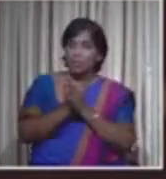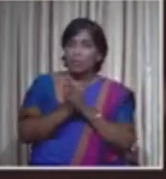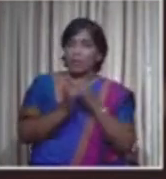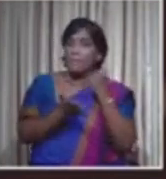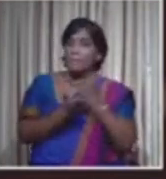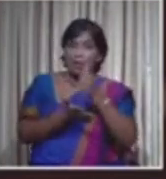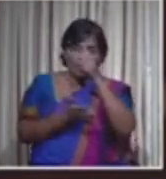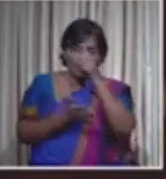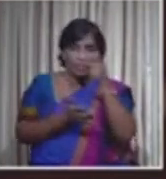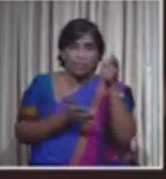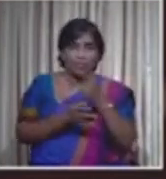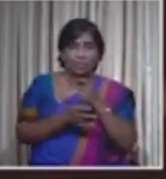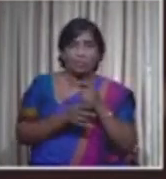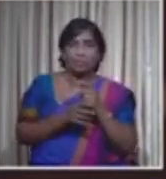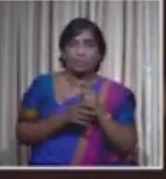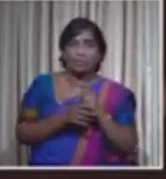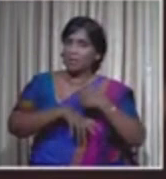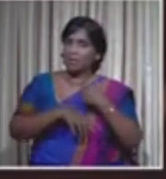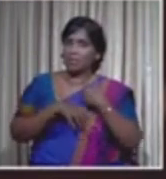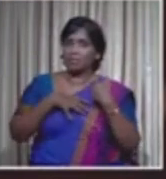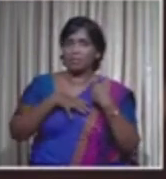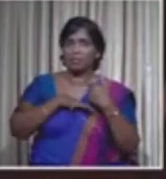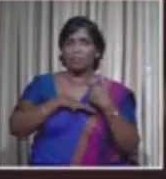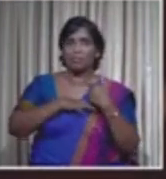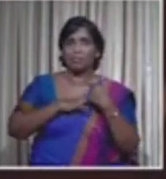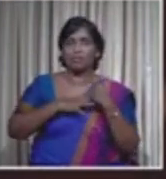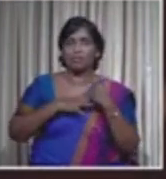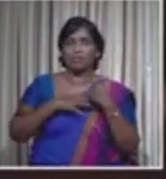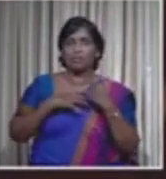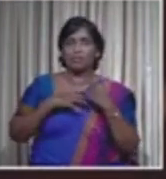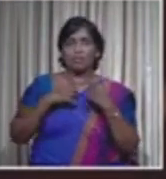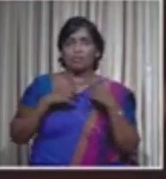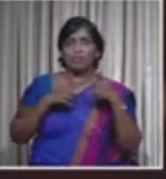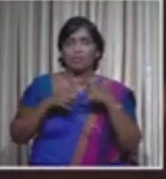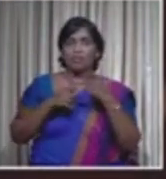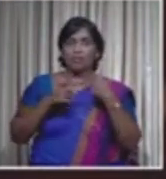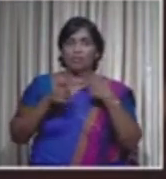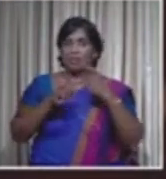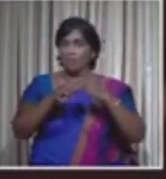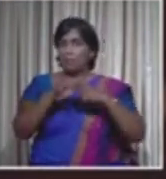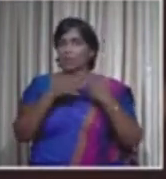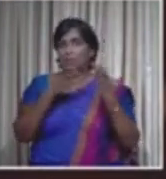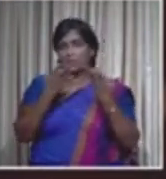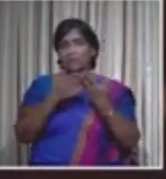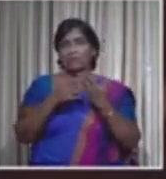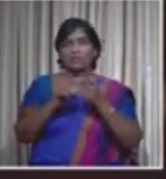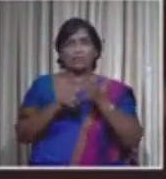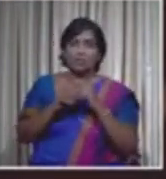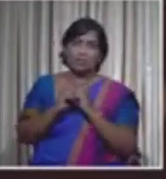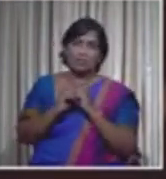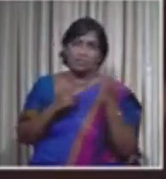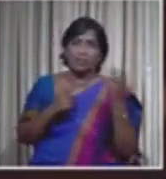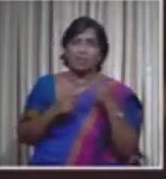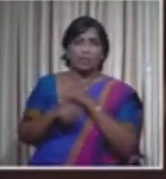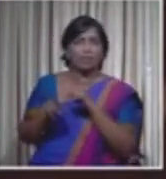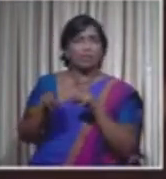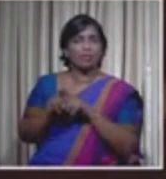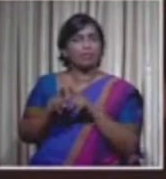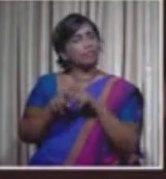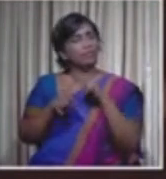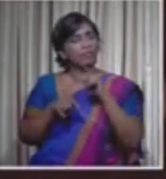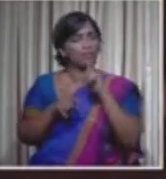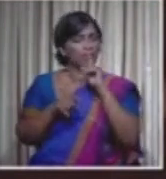බැංකු හොරකම් කරපු. දැන් වාගේ වෙලා ඔබතුමා එක. නෑ නෑ මගේ වෙලා. හරි ඔබතුමාට වෙලා. ඔබතුමා මේක ඇදගත් අපරාධය ගිහිල්ලෝ ජනාධිපතිතුමා ගැන කතා කරනවා ඉවරයි. ඒ නිසා